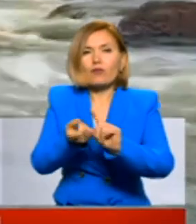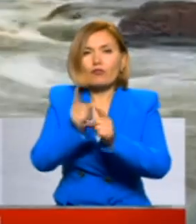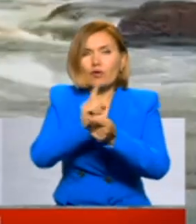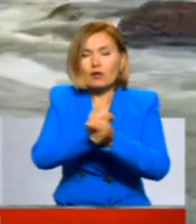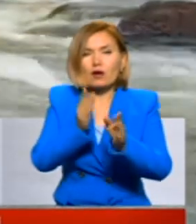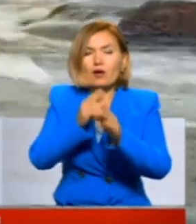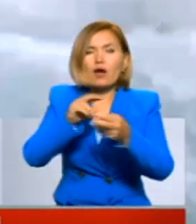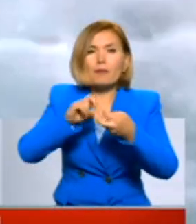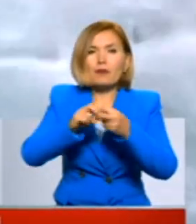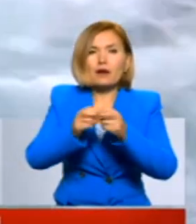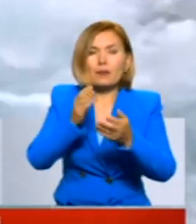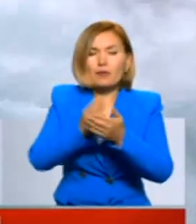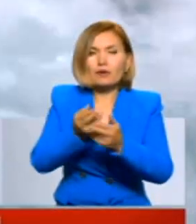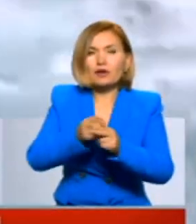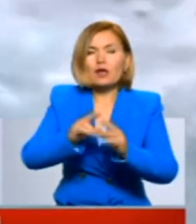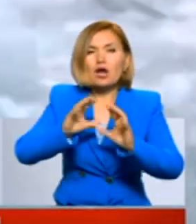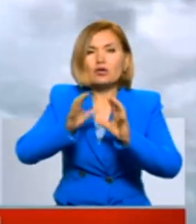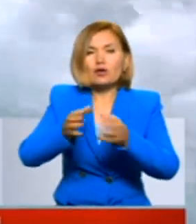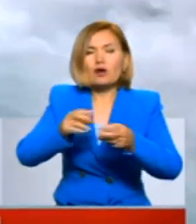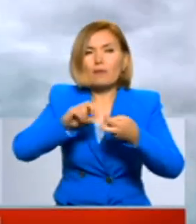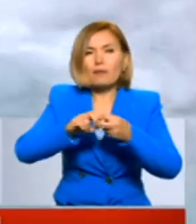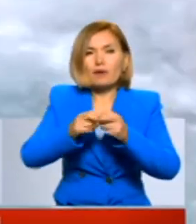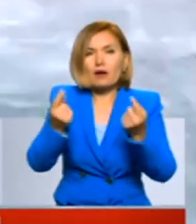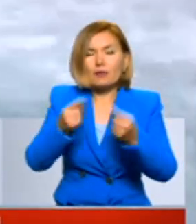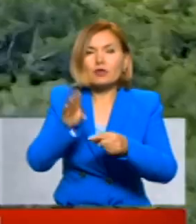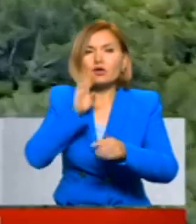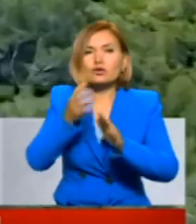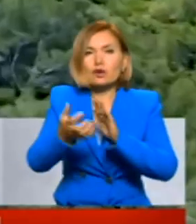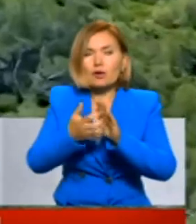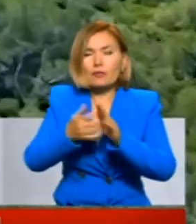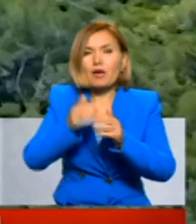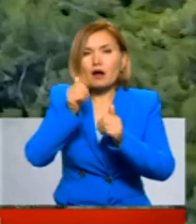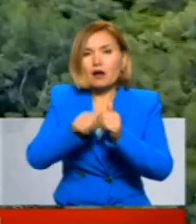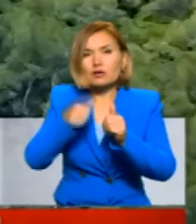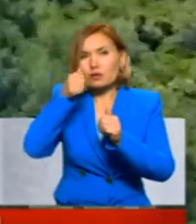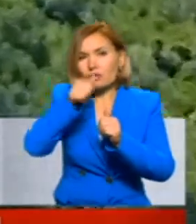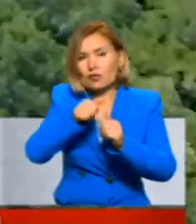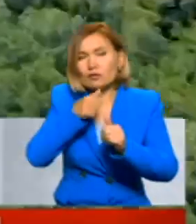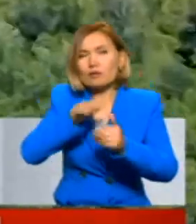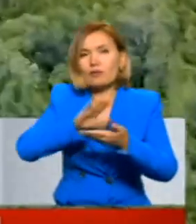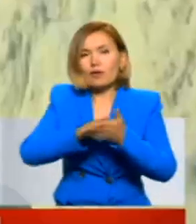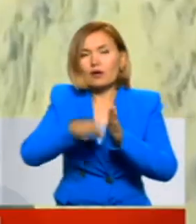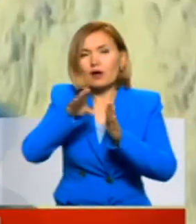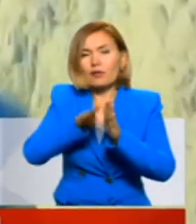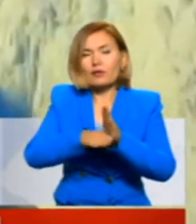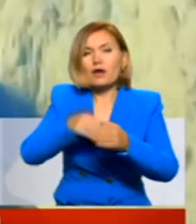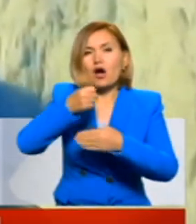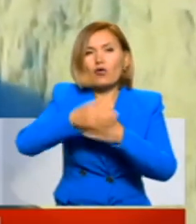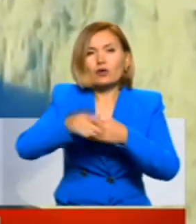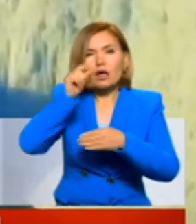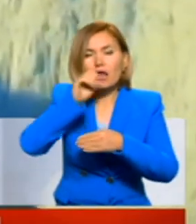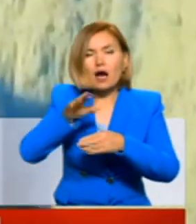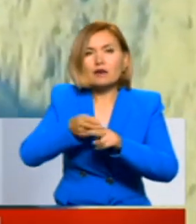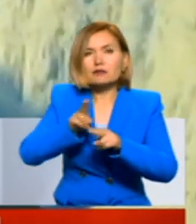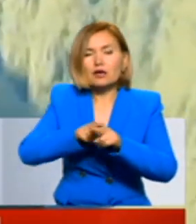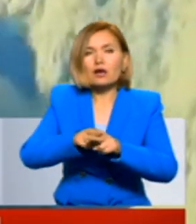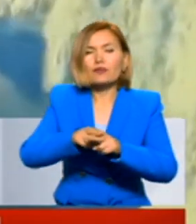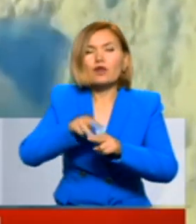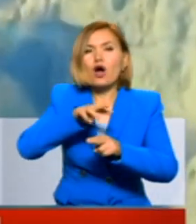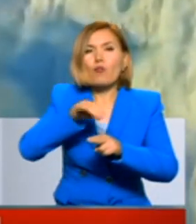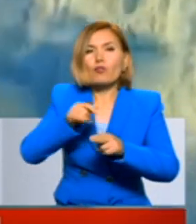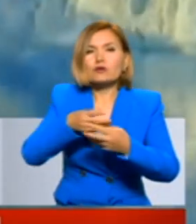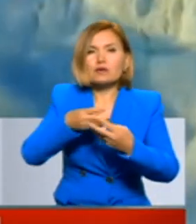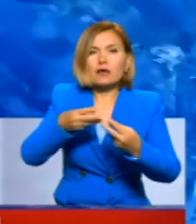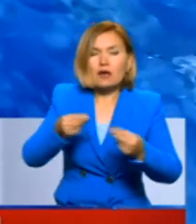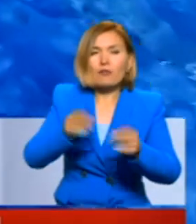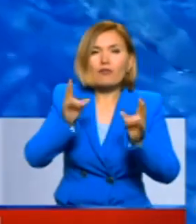тәртібінде күйіп тұр, өйткені салдары дүние жүзіне ортақ. Су тапшылығы жыл өткен сайын өткір сезіле бастады. Әсіресе Орталық Азияда ахуал күрделі. Мұздықтардың еруі